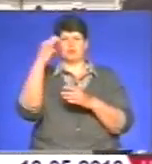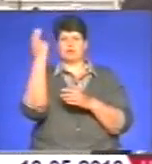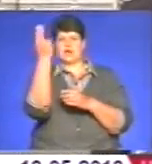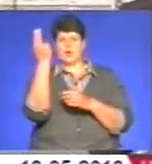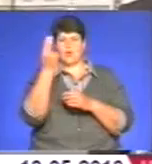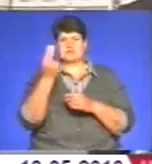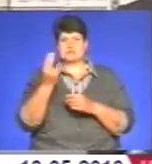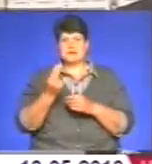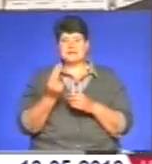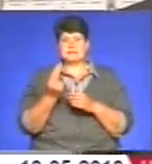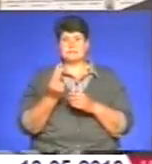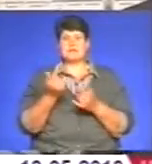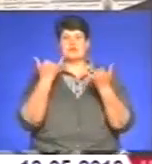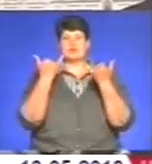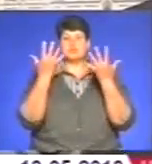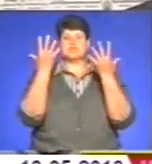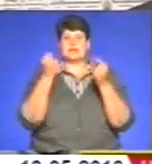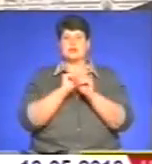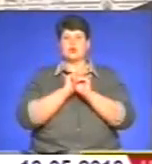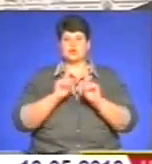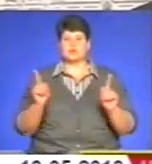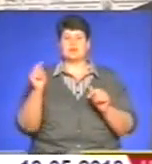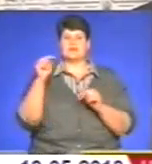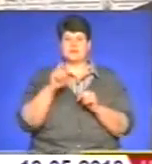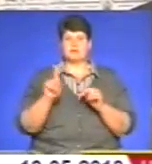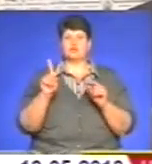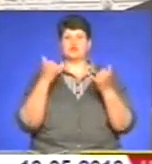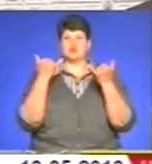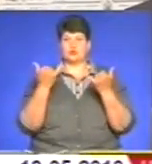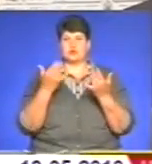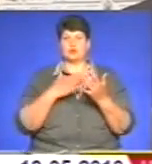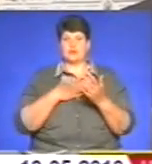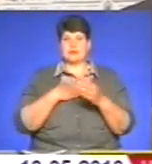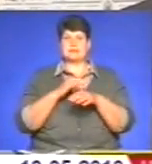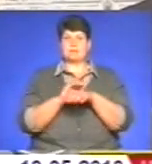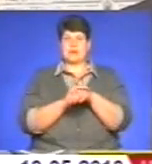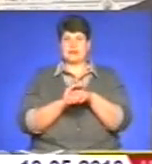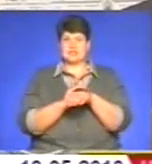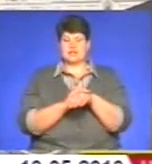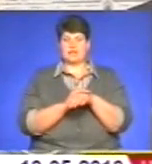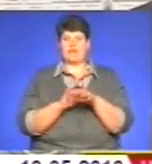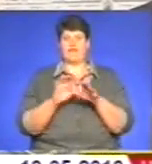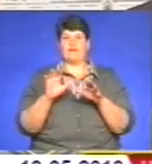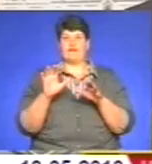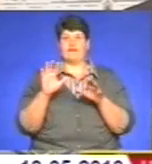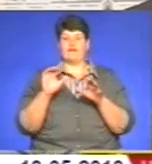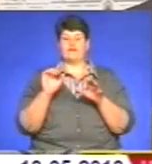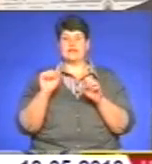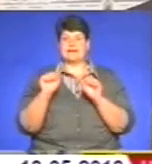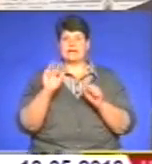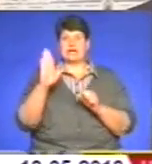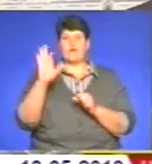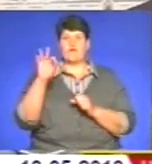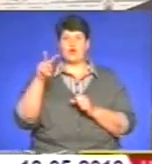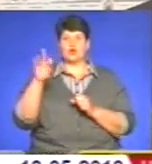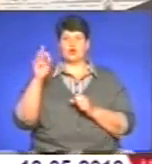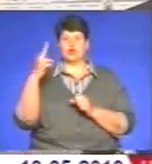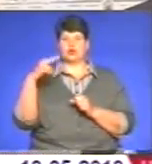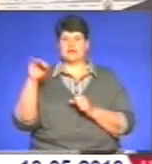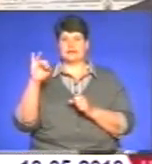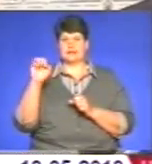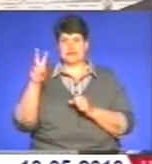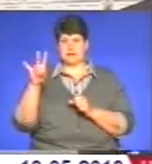день особливий тим, що сьогодні в нас блаженніший владика Володимир тут в